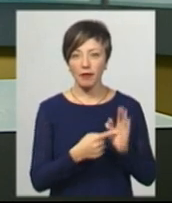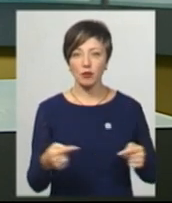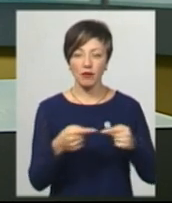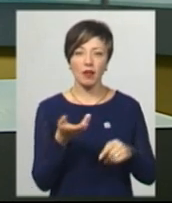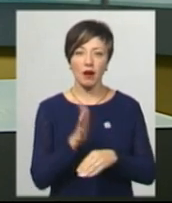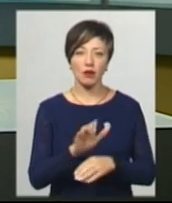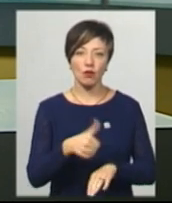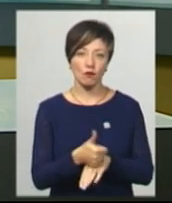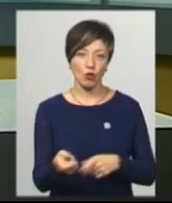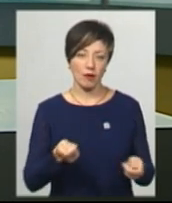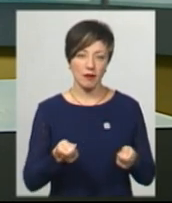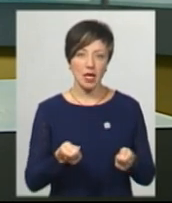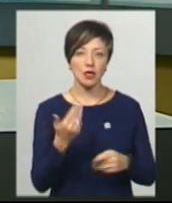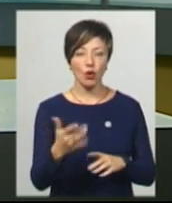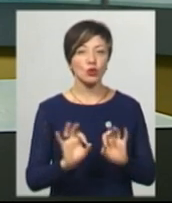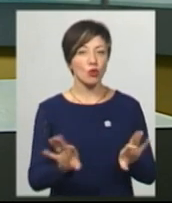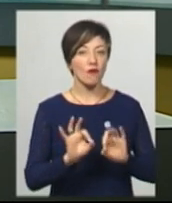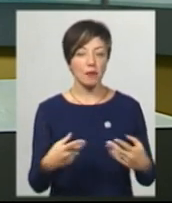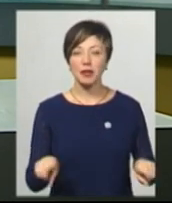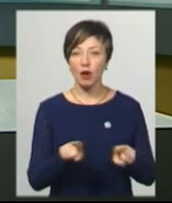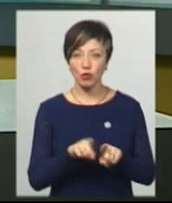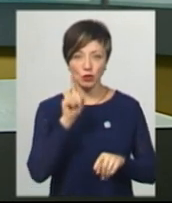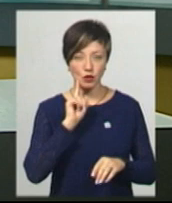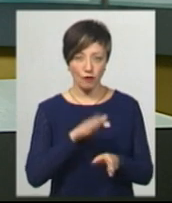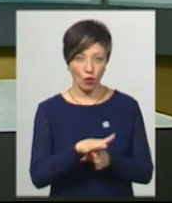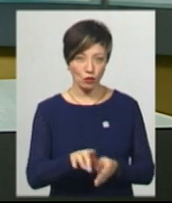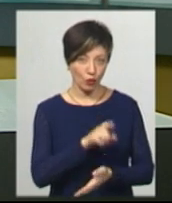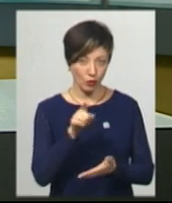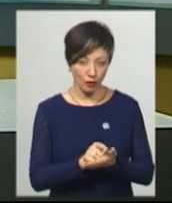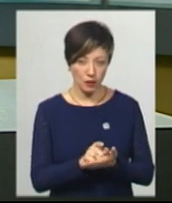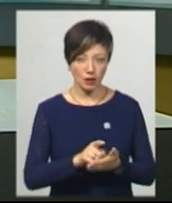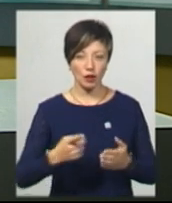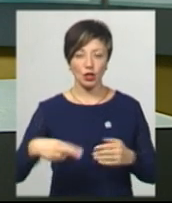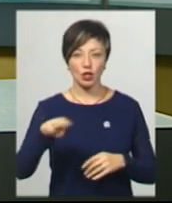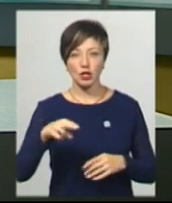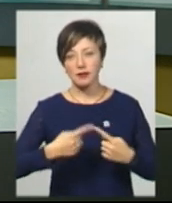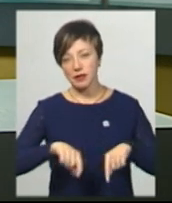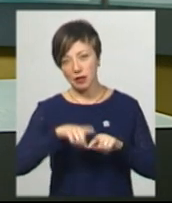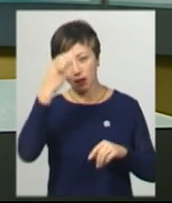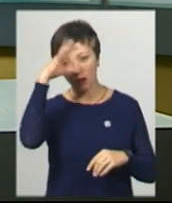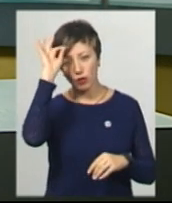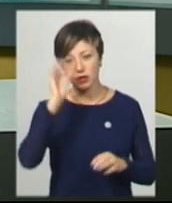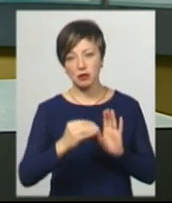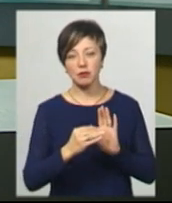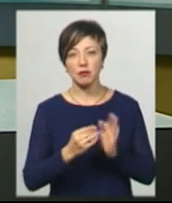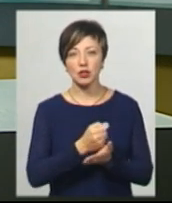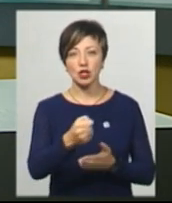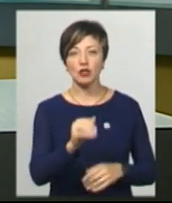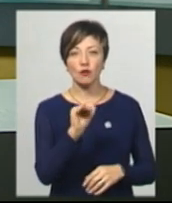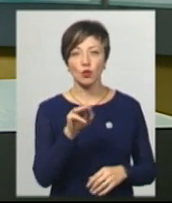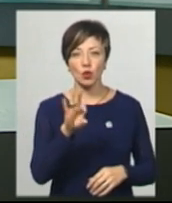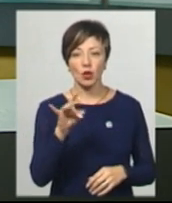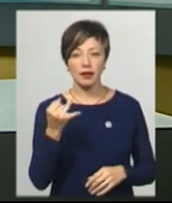наказ Головного управління. За його словами, також тимчасово виконуючим обов'язки Дерижнянського відділення поліції призначено Руслана